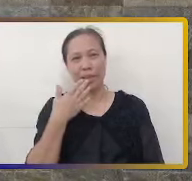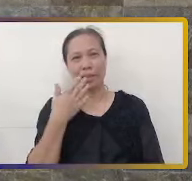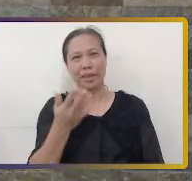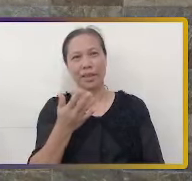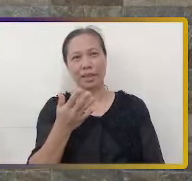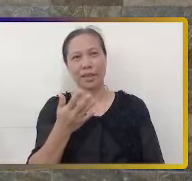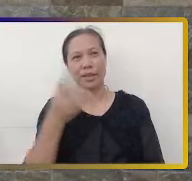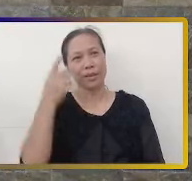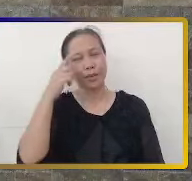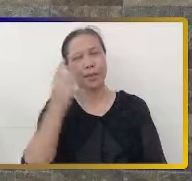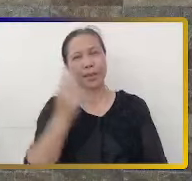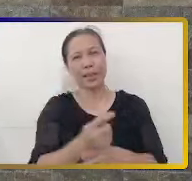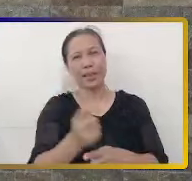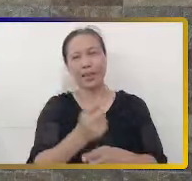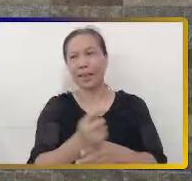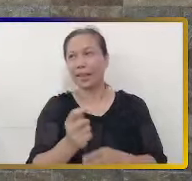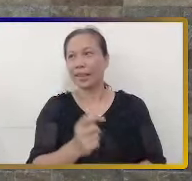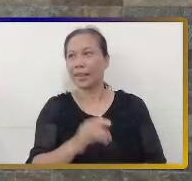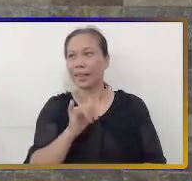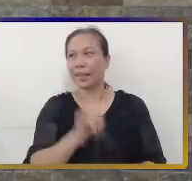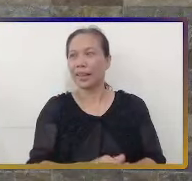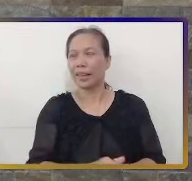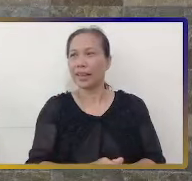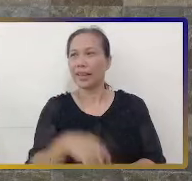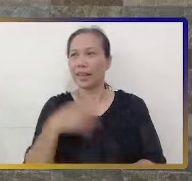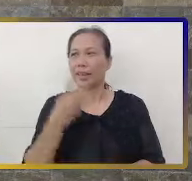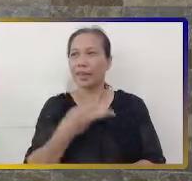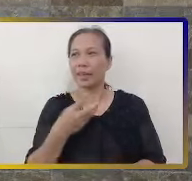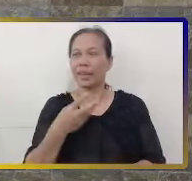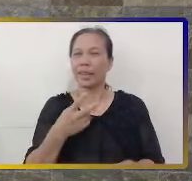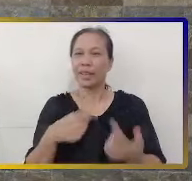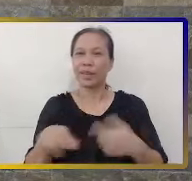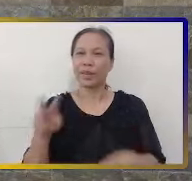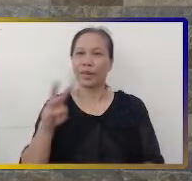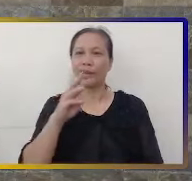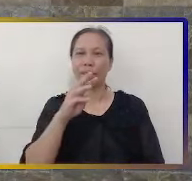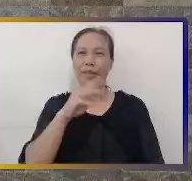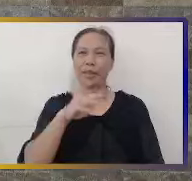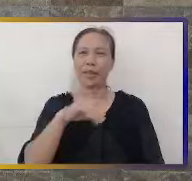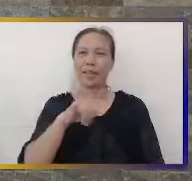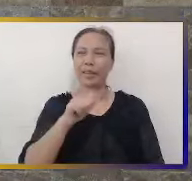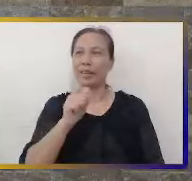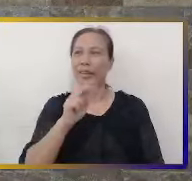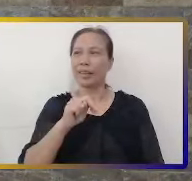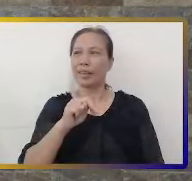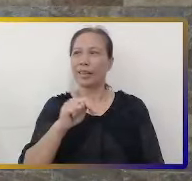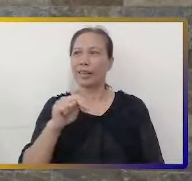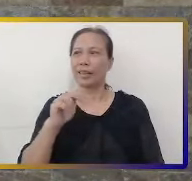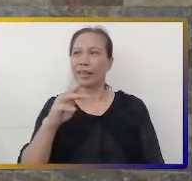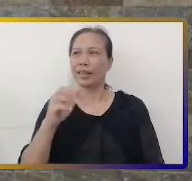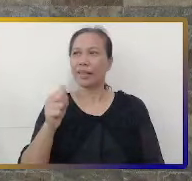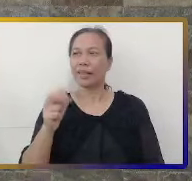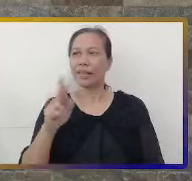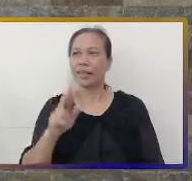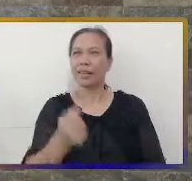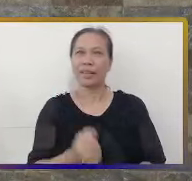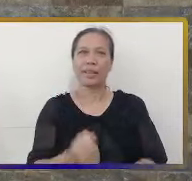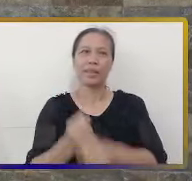that So ngayon Nakarating na tayo ng Myanmar nagsusupport tayo